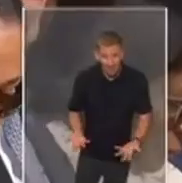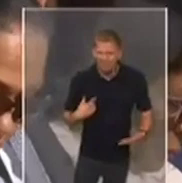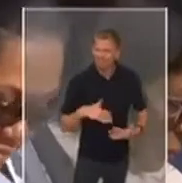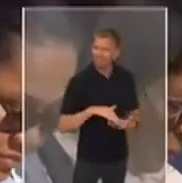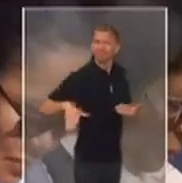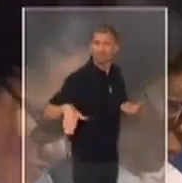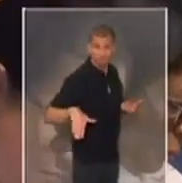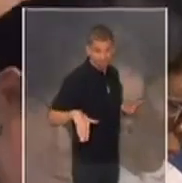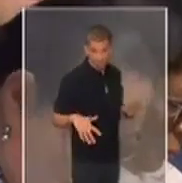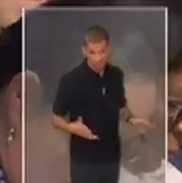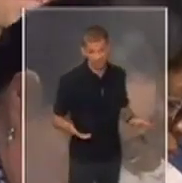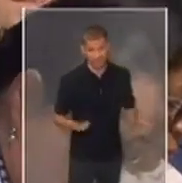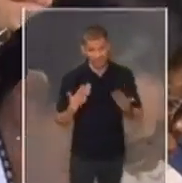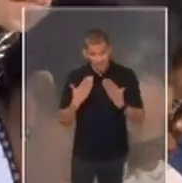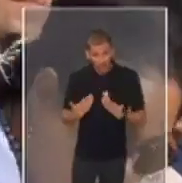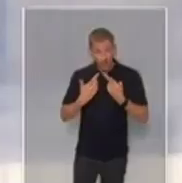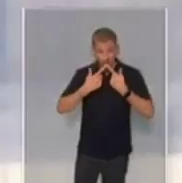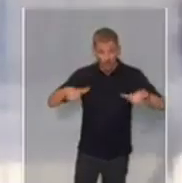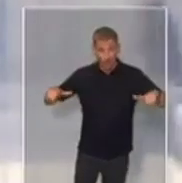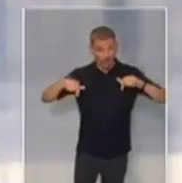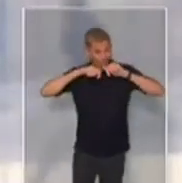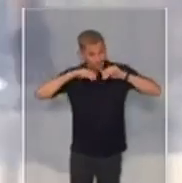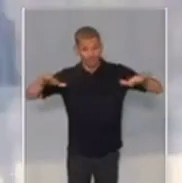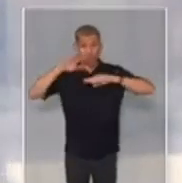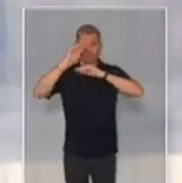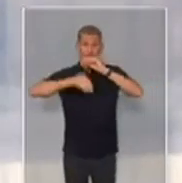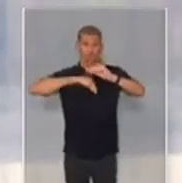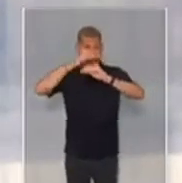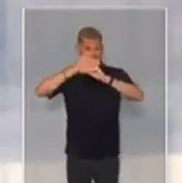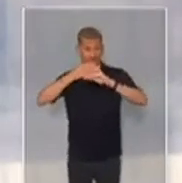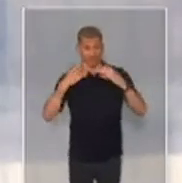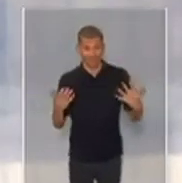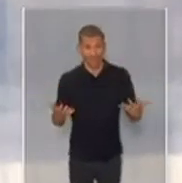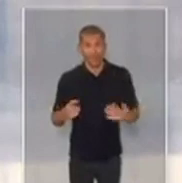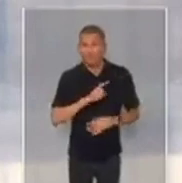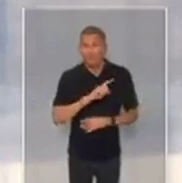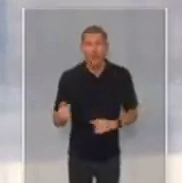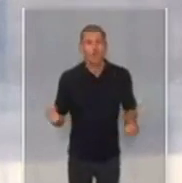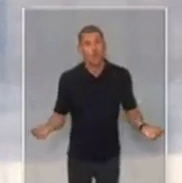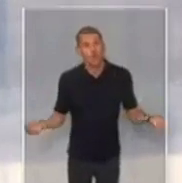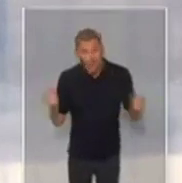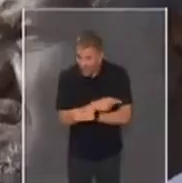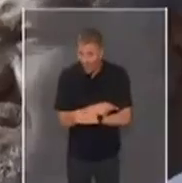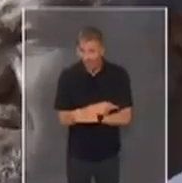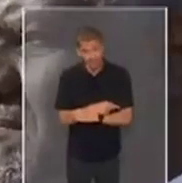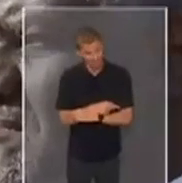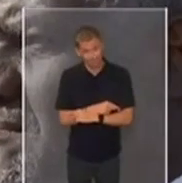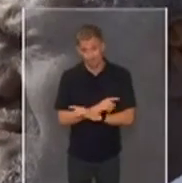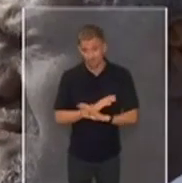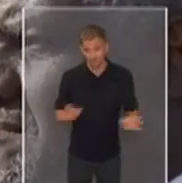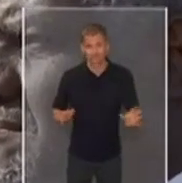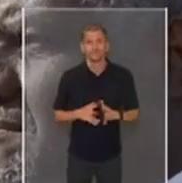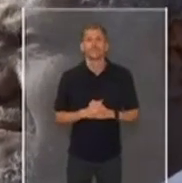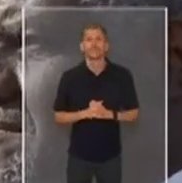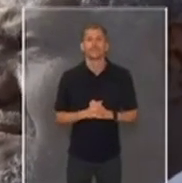multilinguisme sur la scène internationale. Et non, la francophonie n'est pas la